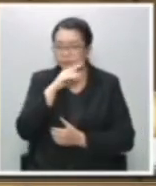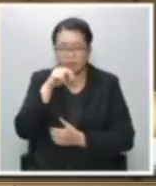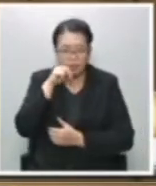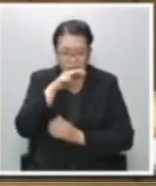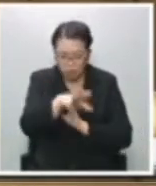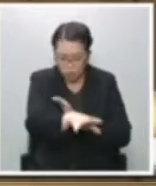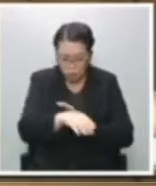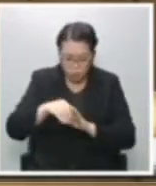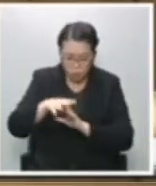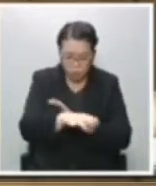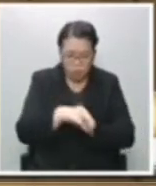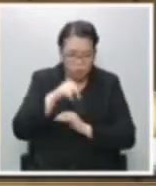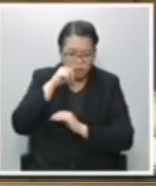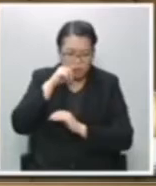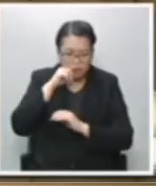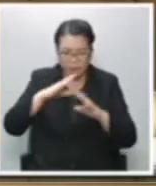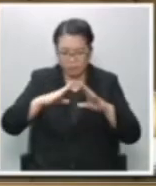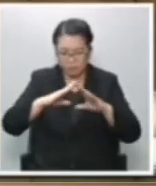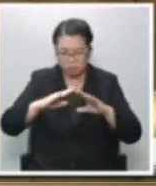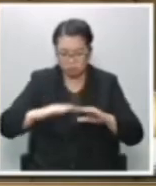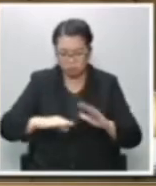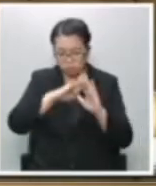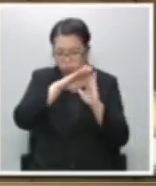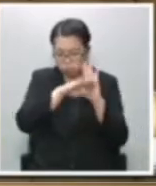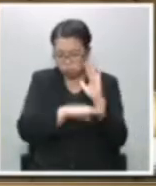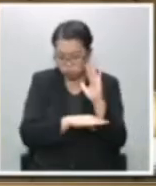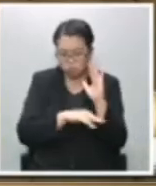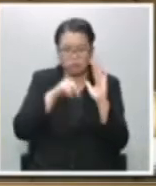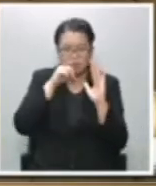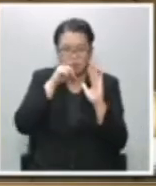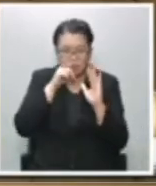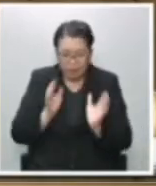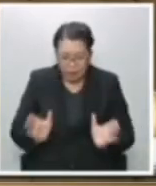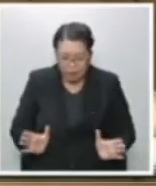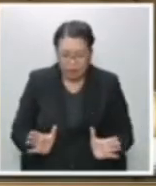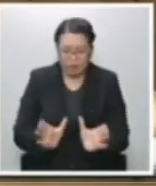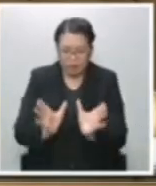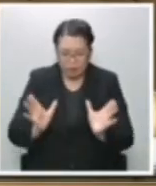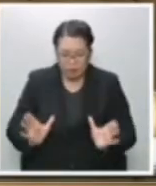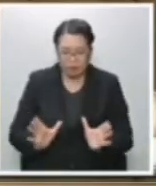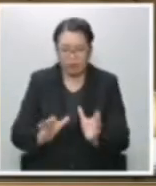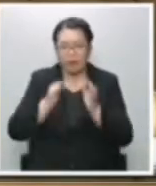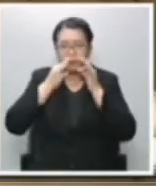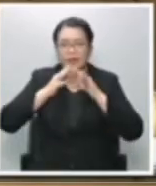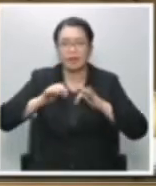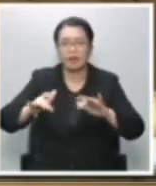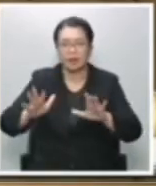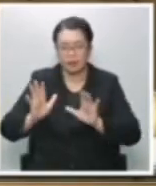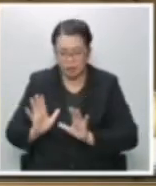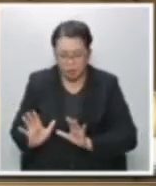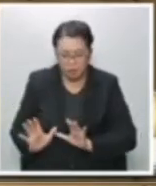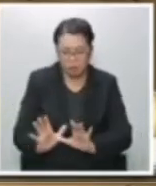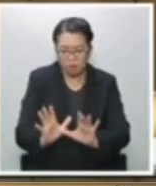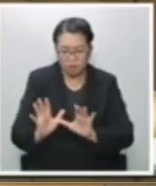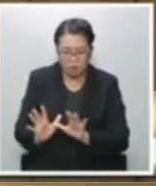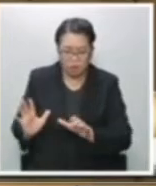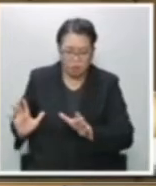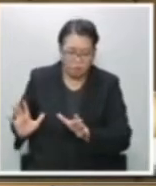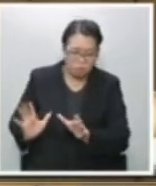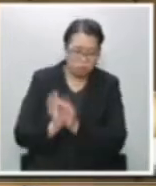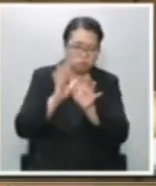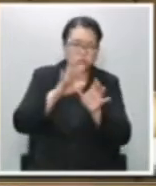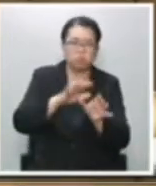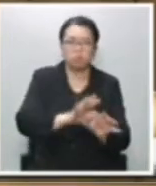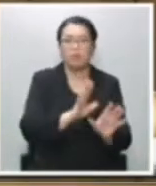สูบไปจะทำให้น้ำที่ไปดันน้ำทะเลเนี่ยไม่สามารถจะดันน้ำทะเลไปได้ก็จะเกิดภาวะ